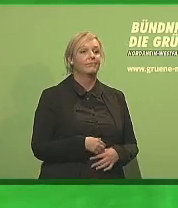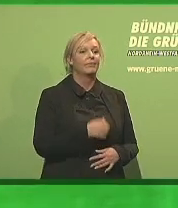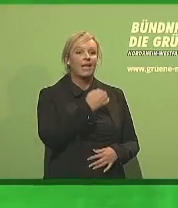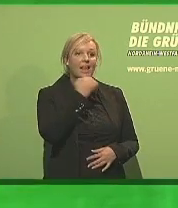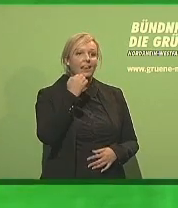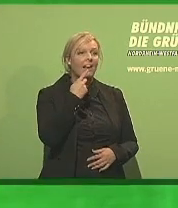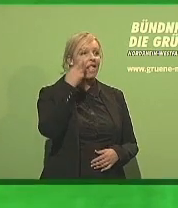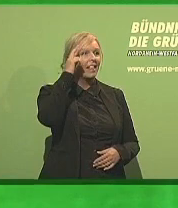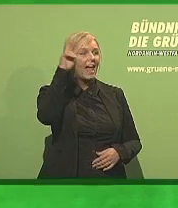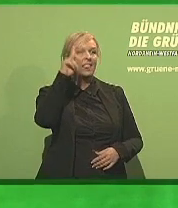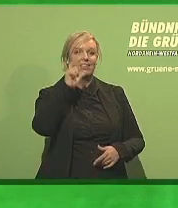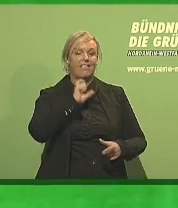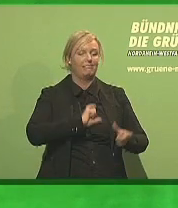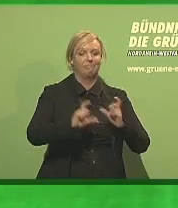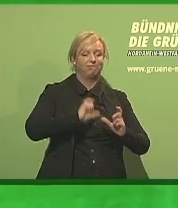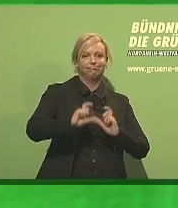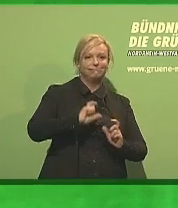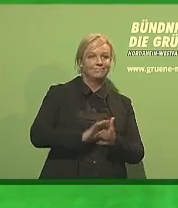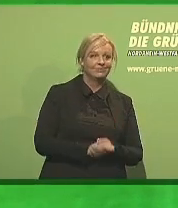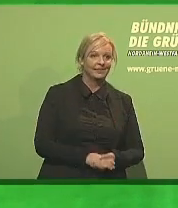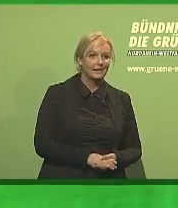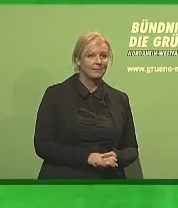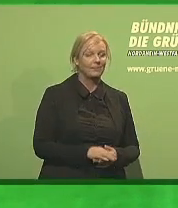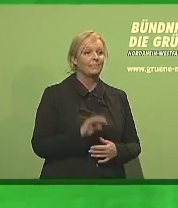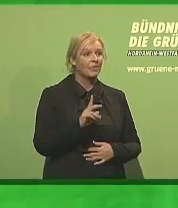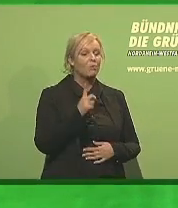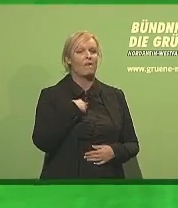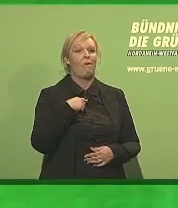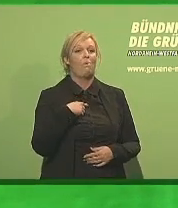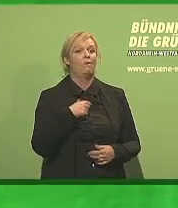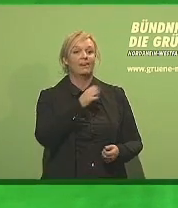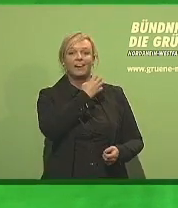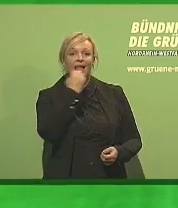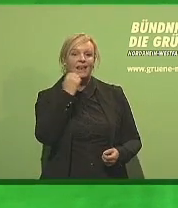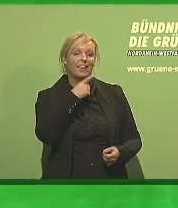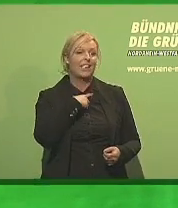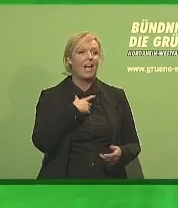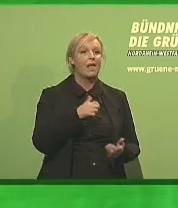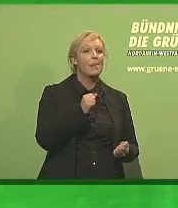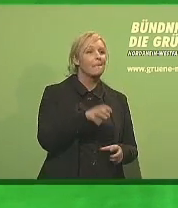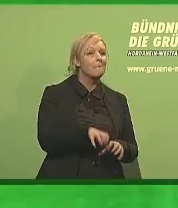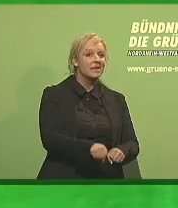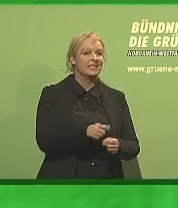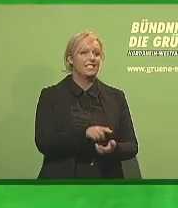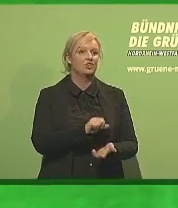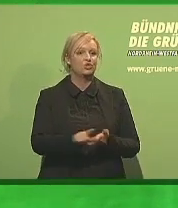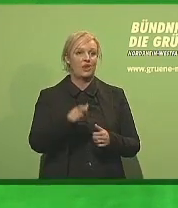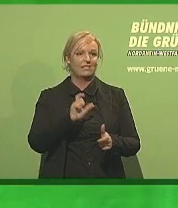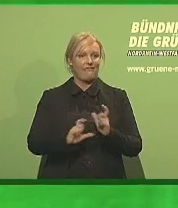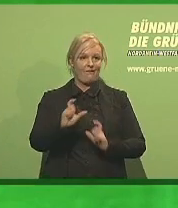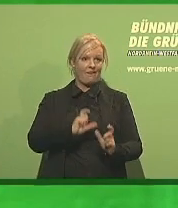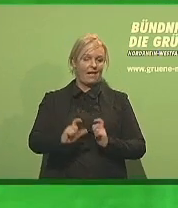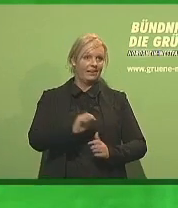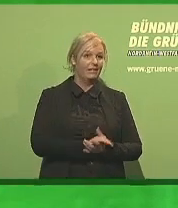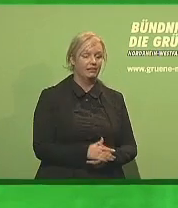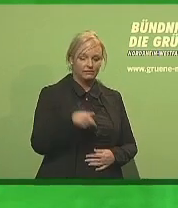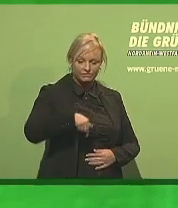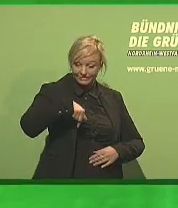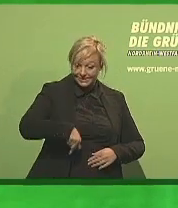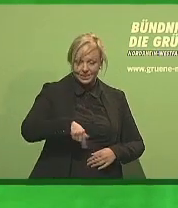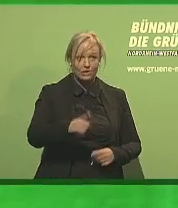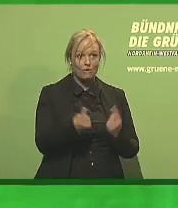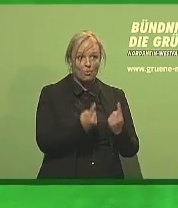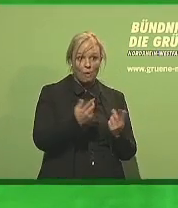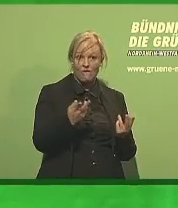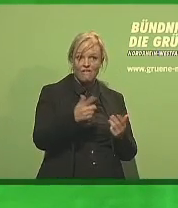radikalen Realitätsverweigerer und die radikalen Besitzstandswahrer. Bei uns sitzen die Guerillagärtner, die dafür sorgen, dass Grün ins